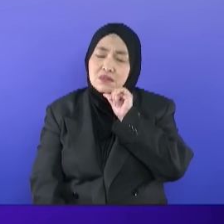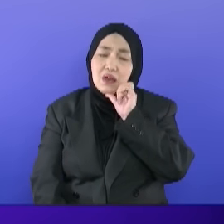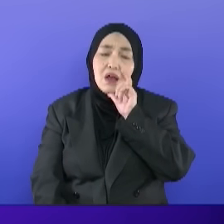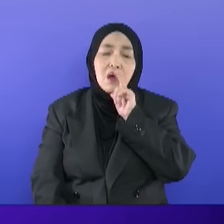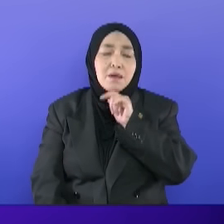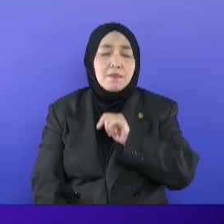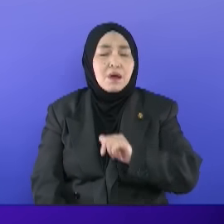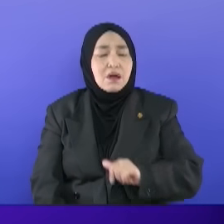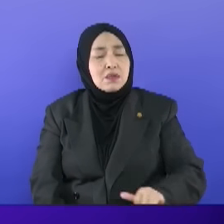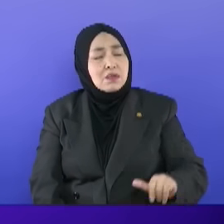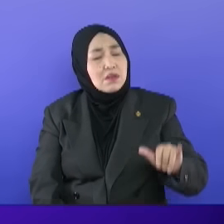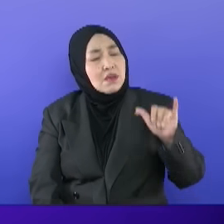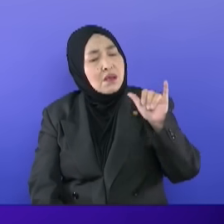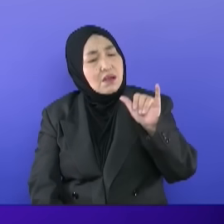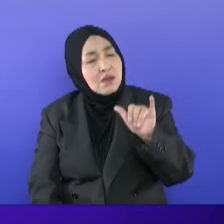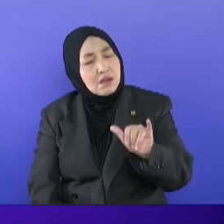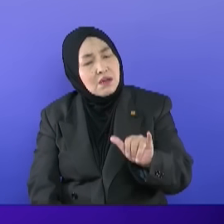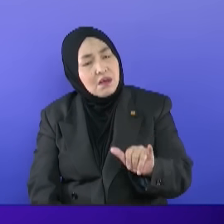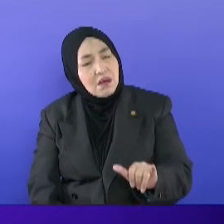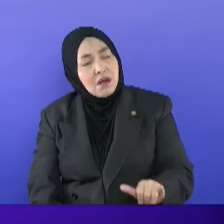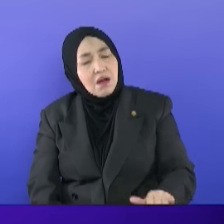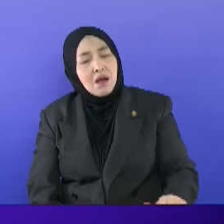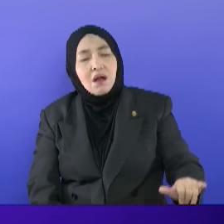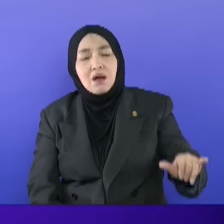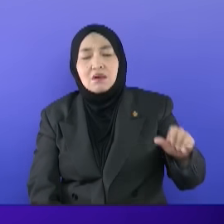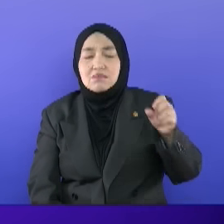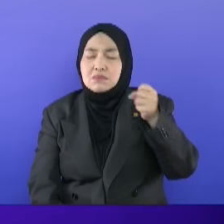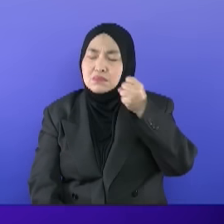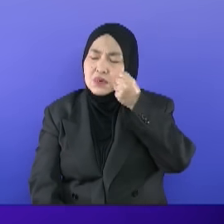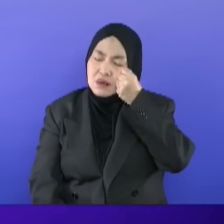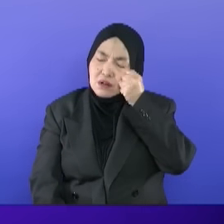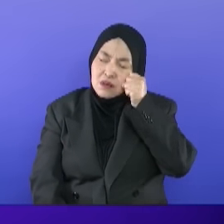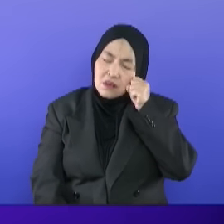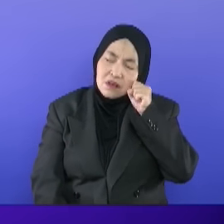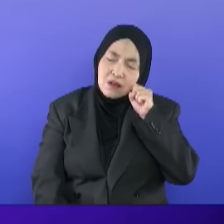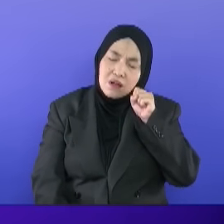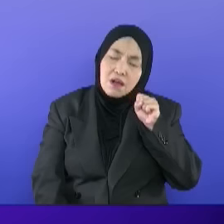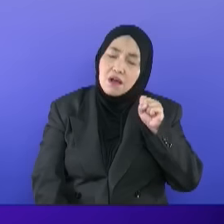yakfur bihi faulaika